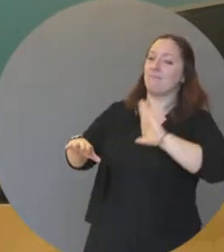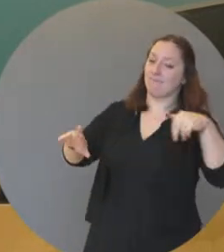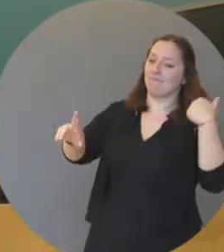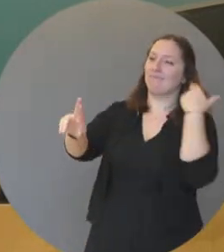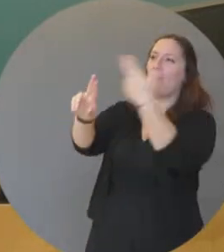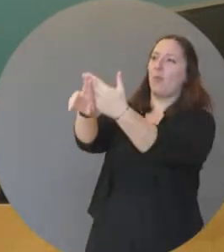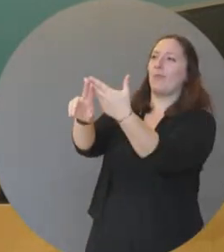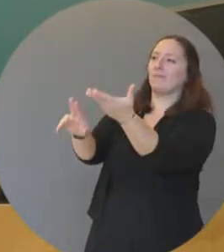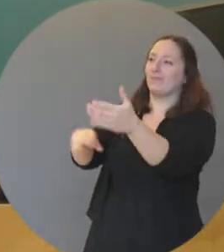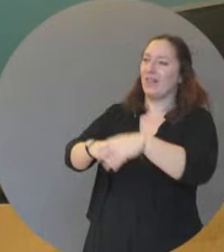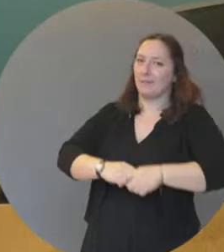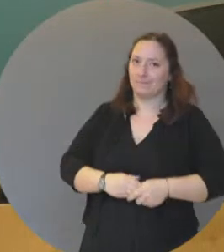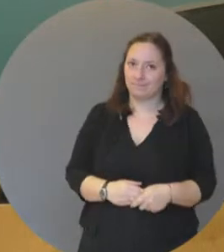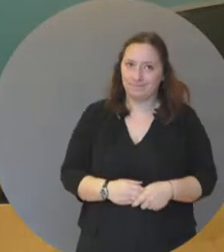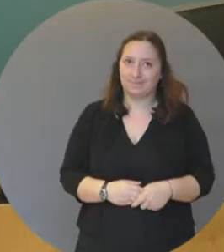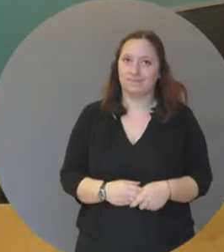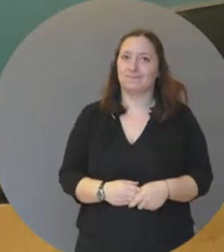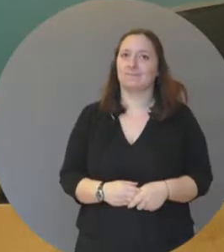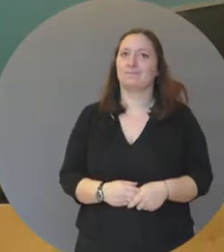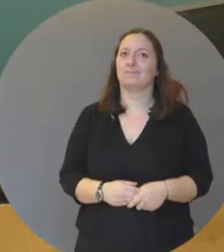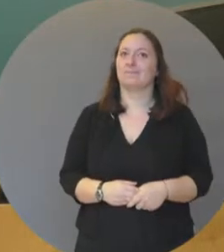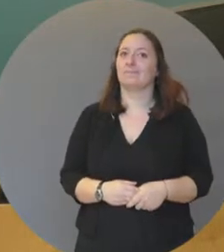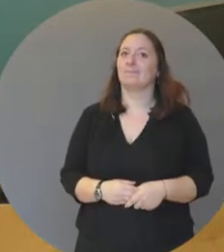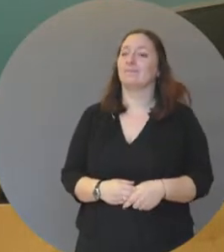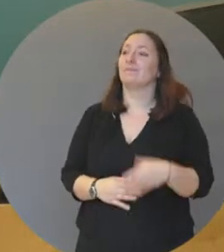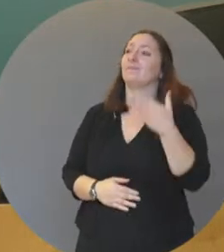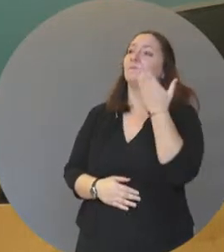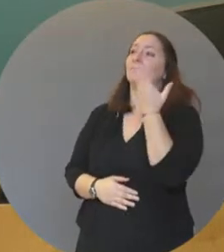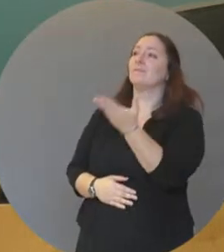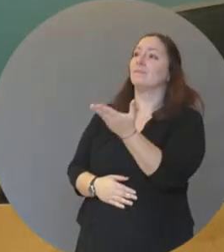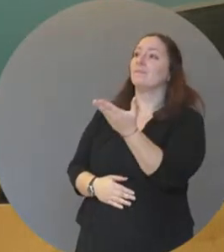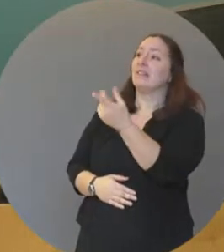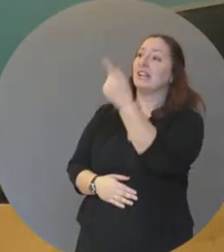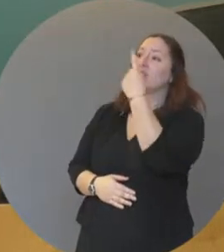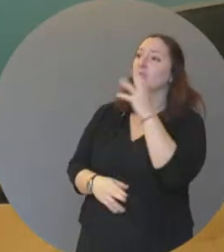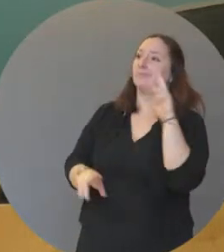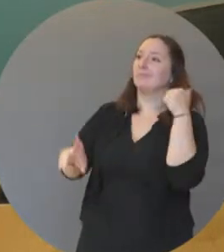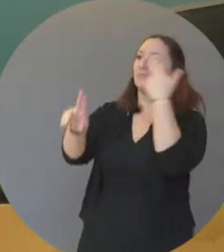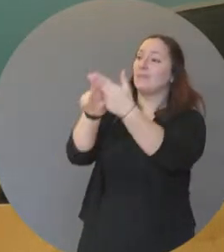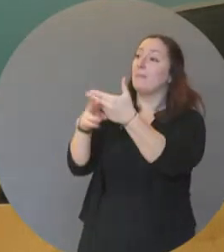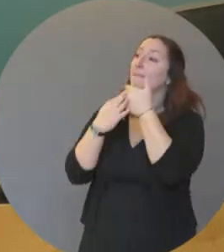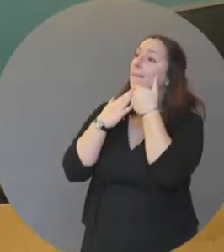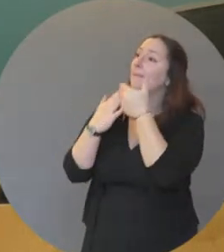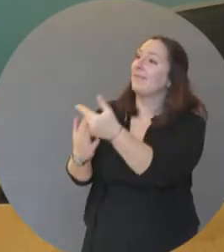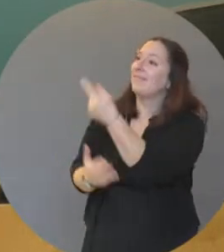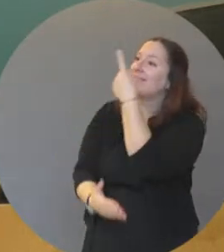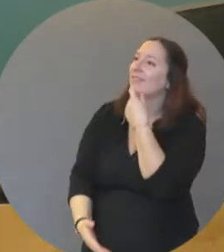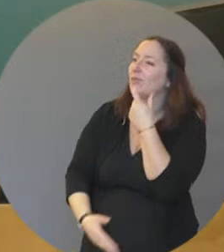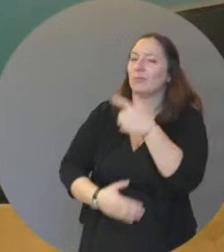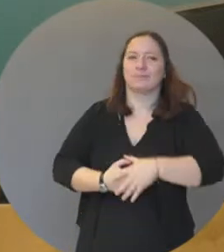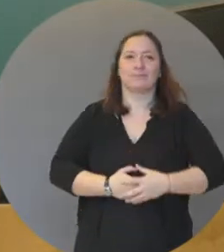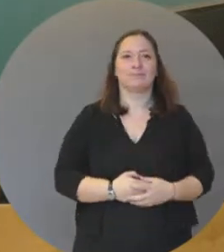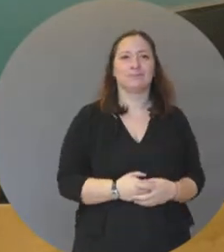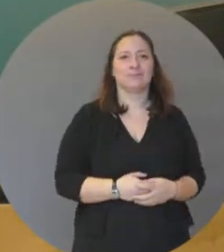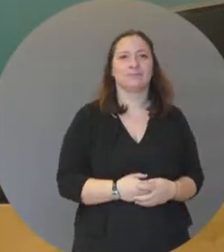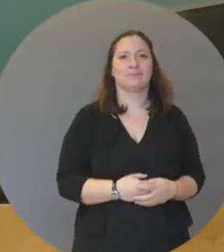je voulais faire immédiatement à votre question et en tout cas merci de l'avoir posé